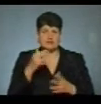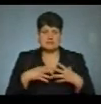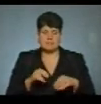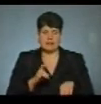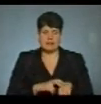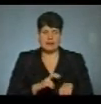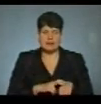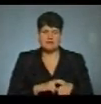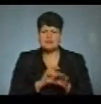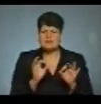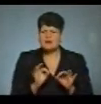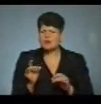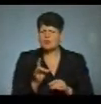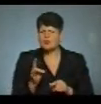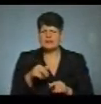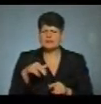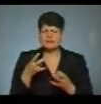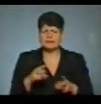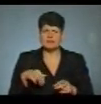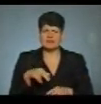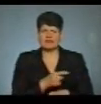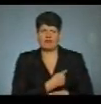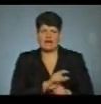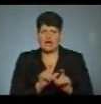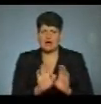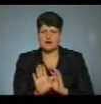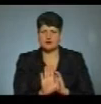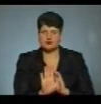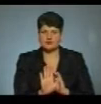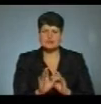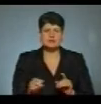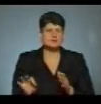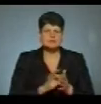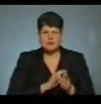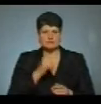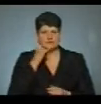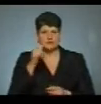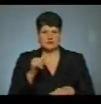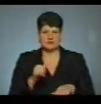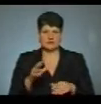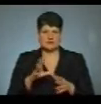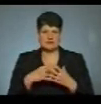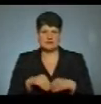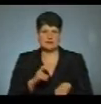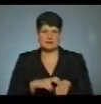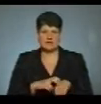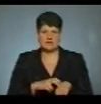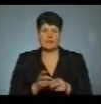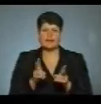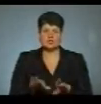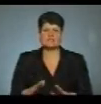лікаря. Ні в якому разі не треба йти в поліклініку, в лікарню. Перше, це треба контакт з сімейним лікарем і залишатися вдома. Повірте,